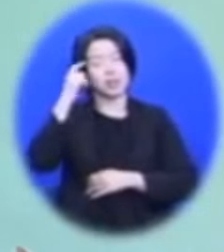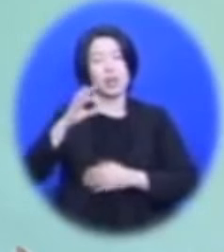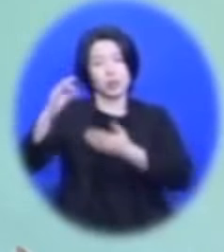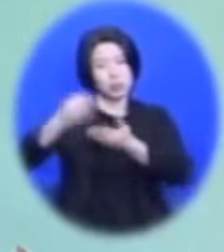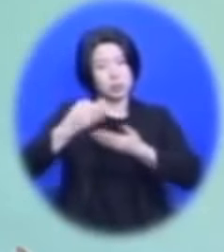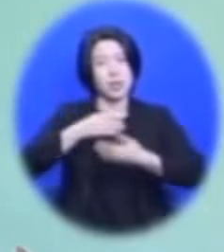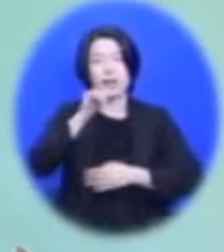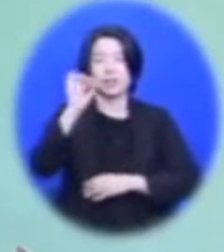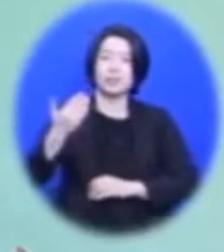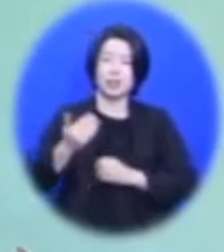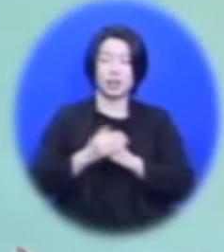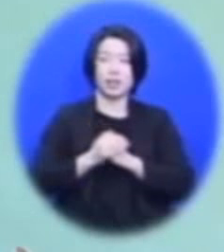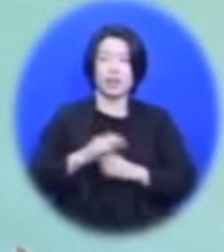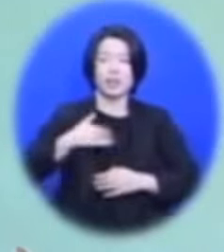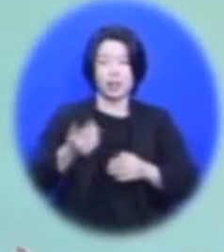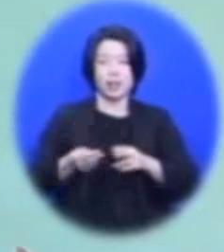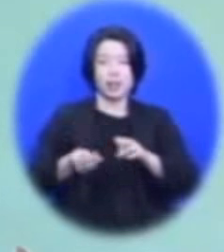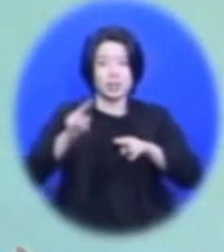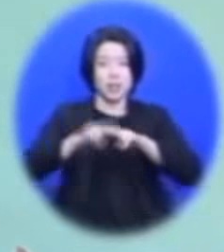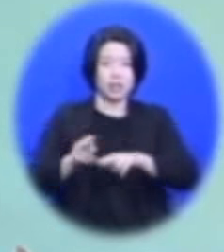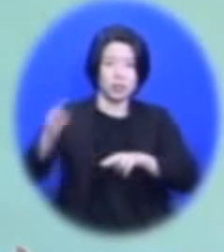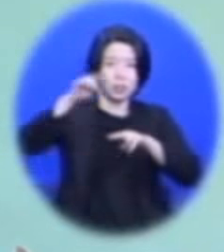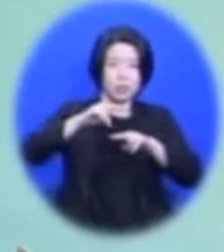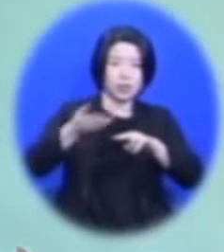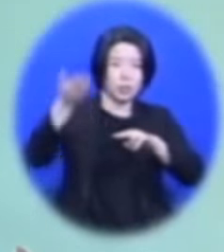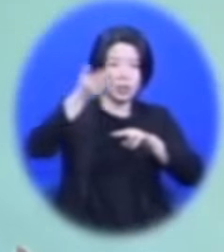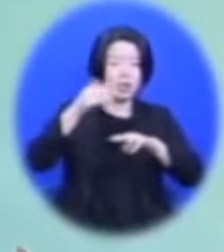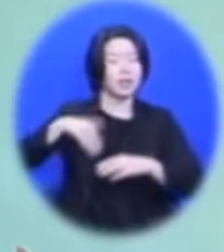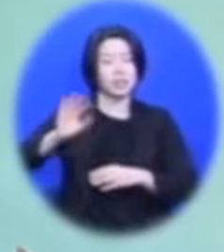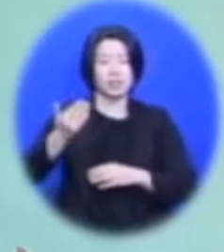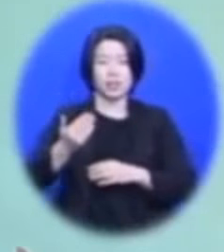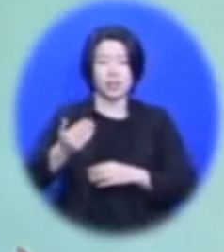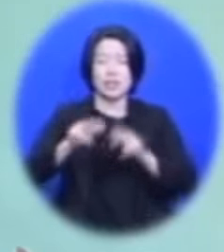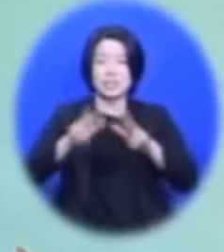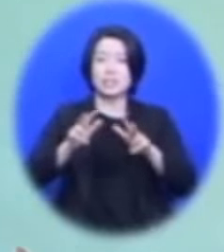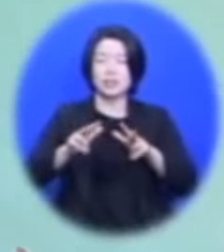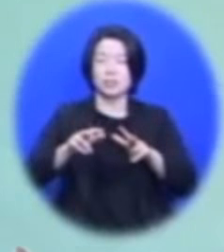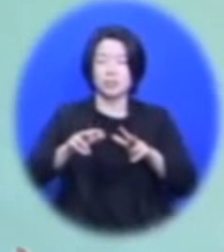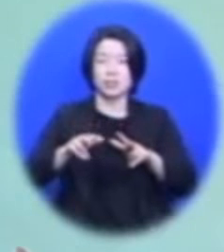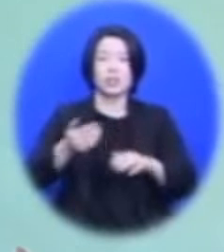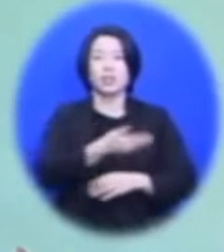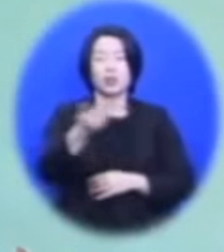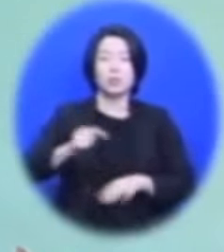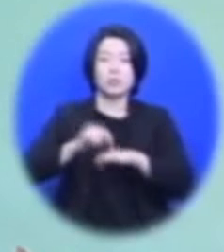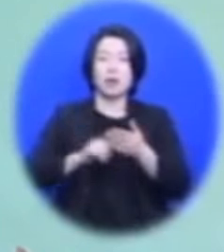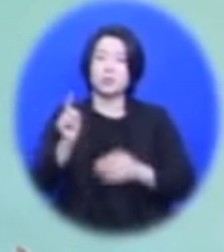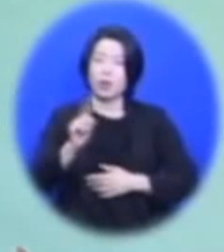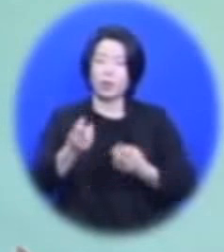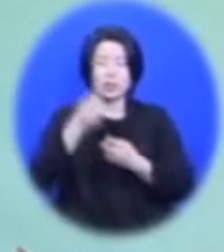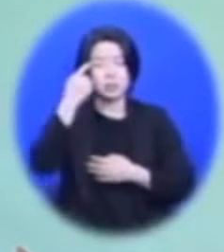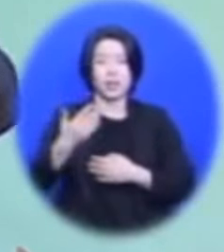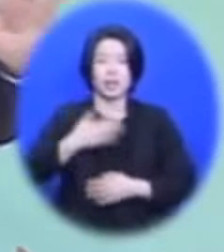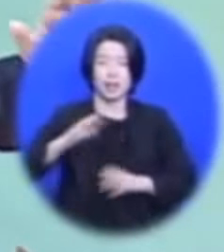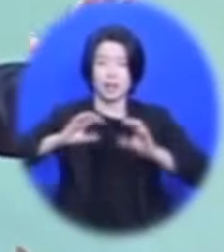될 텐데, 내가 승진해야 될 텐데, 근데 지금 여러분의 마음속에 내가